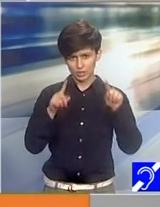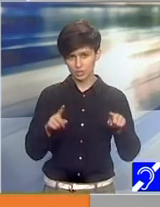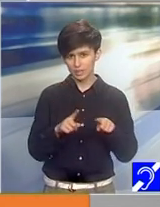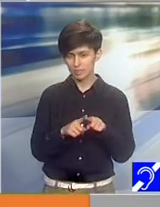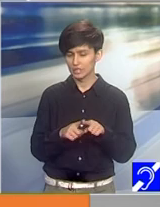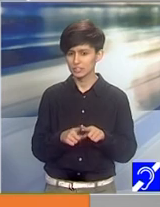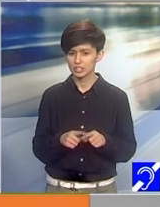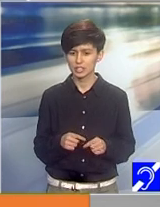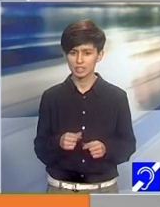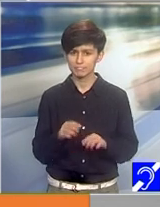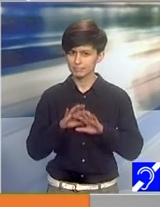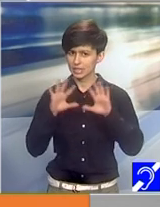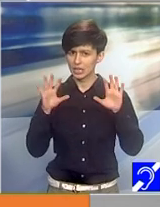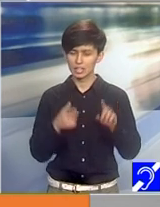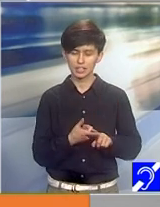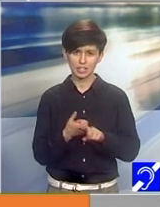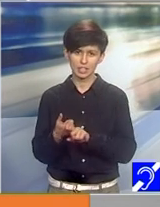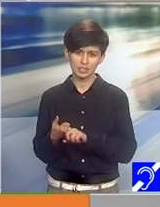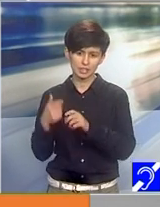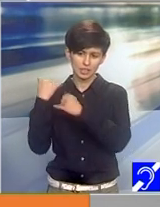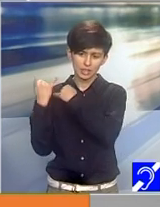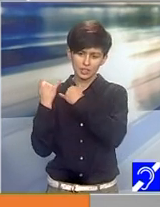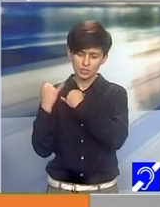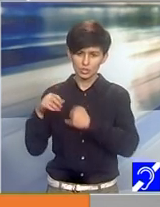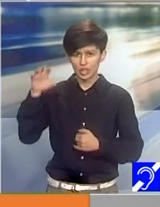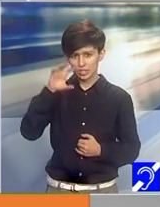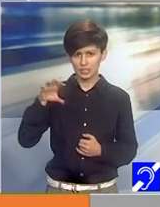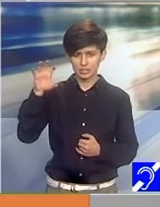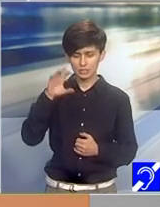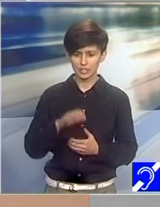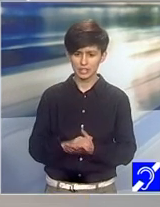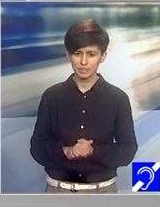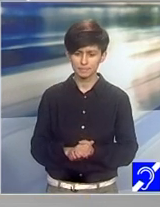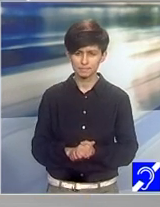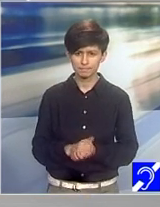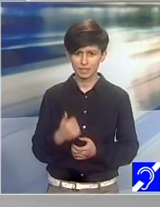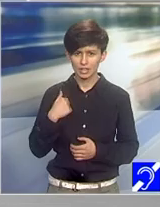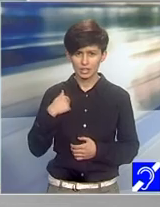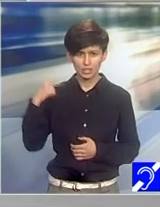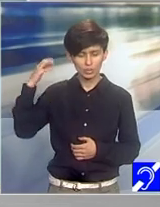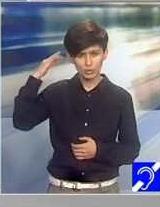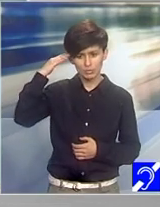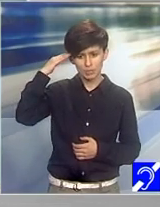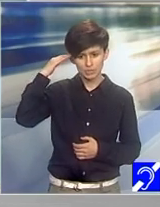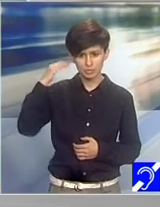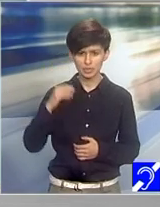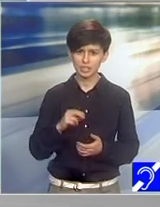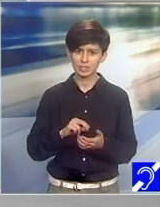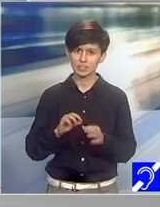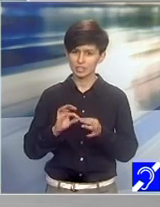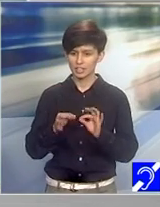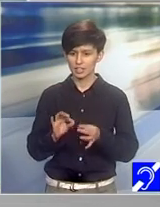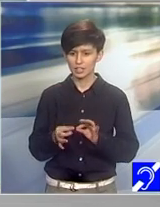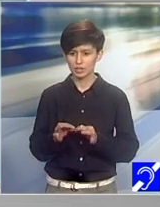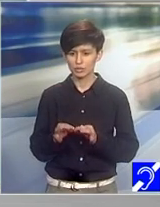clară, coerentă despre istoria Transilvaniei. Eu m-am inspirat din prefață, din cuvântul